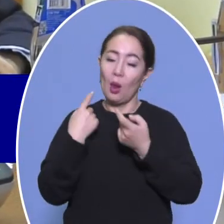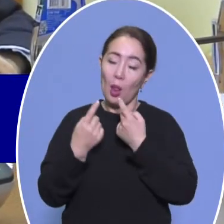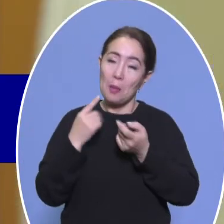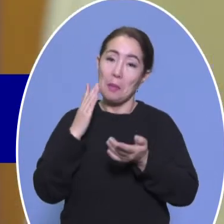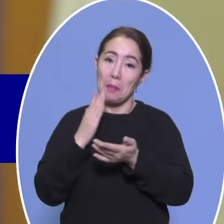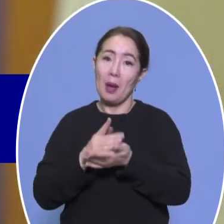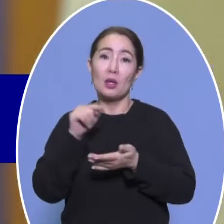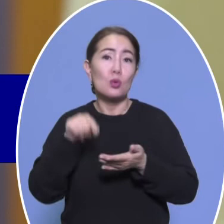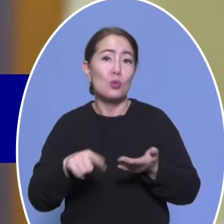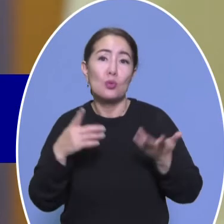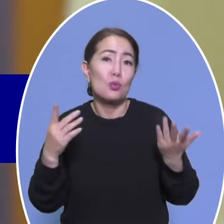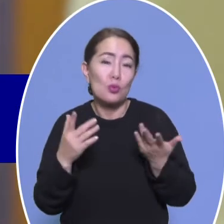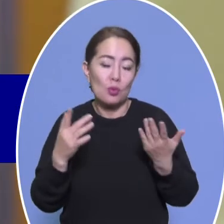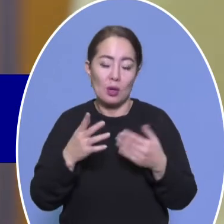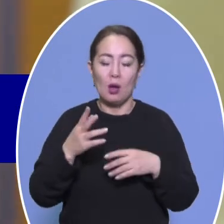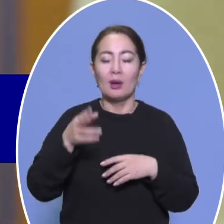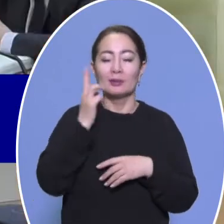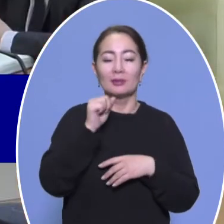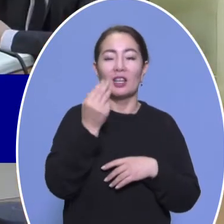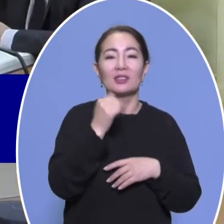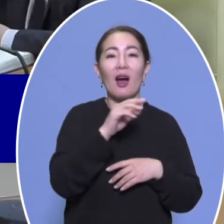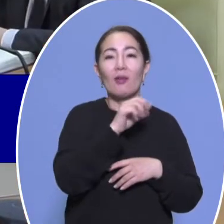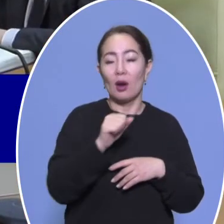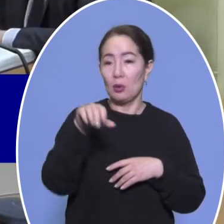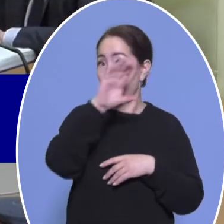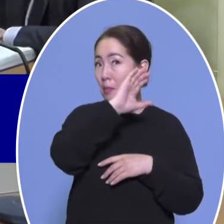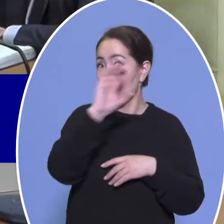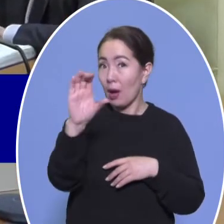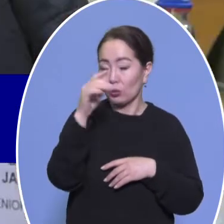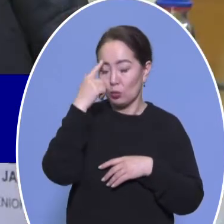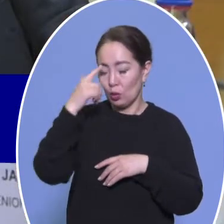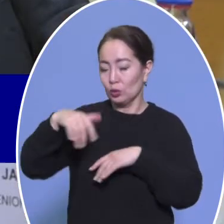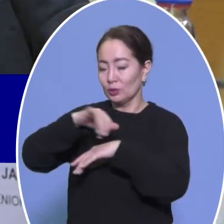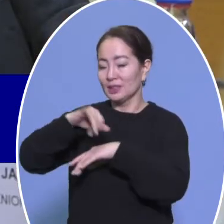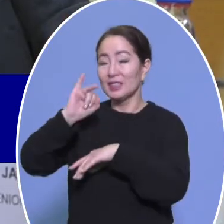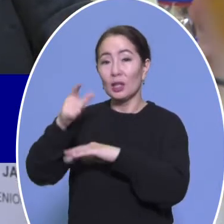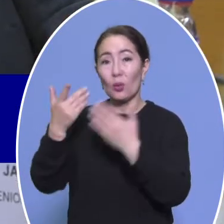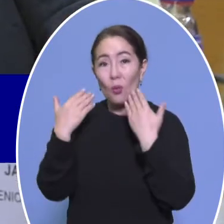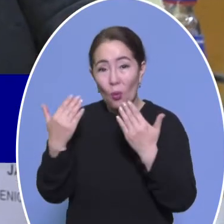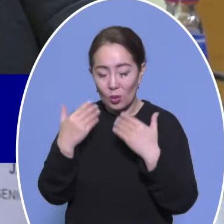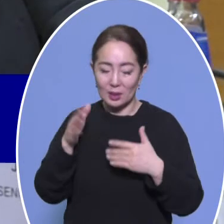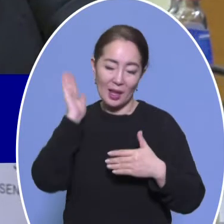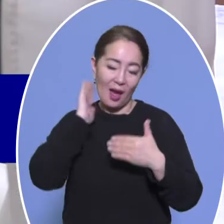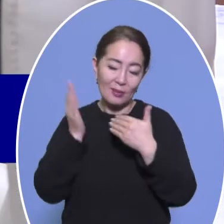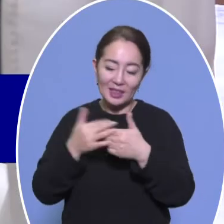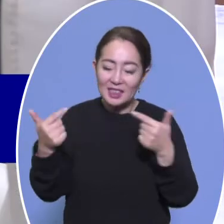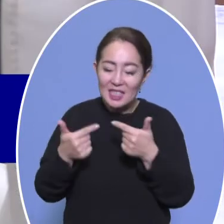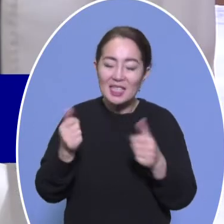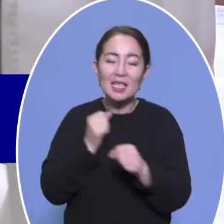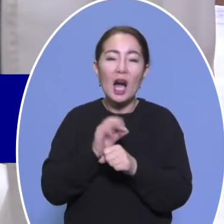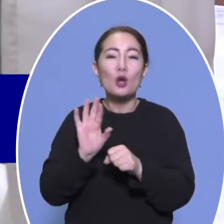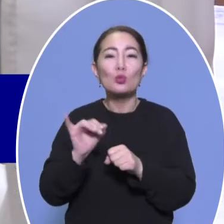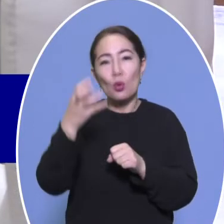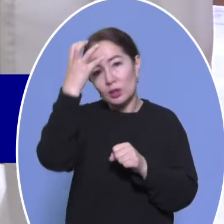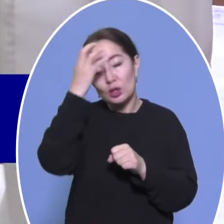уулзлаа. За уулзтууяар тэрэн гүмсөр даштава байгуулгын болон Монгол улсын их хурл засгийн газрын зүгээс авилгын эсрэг авч хэрэгжүүлж буй бодлого